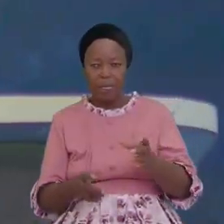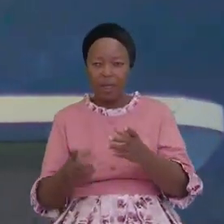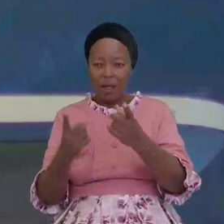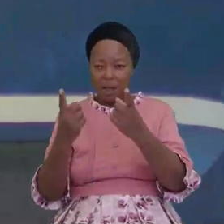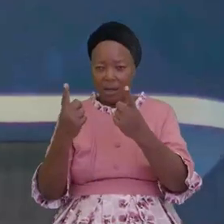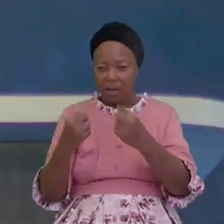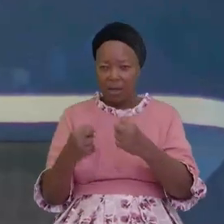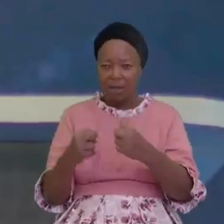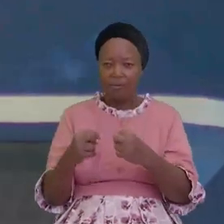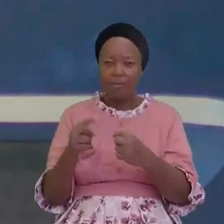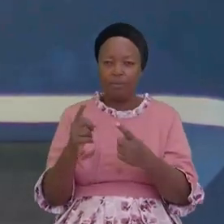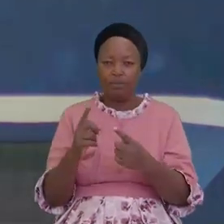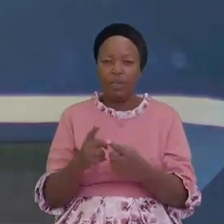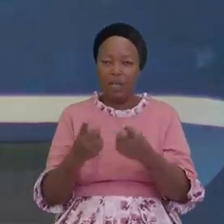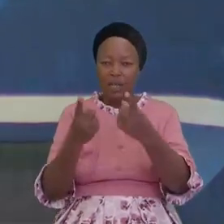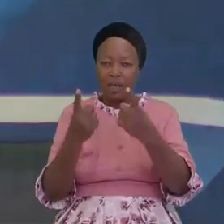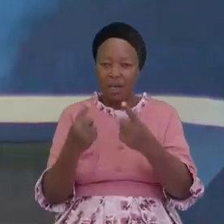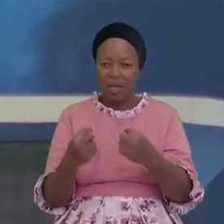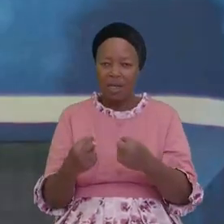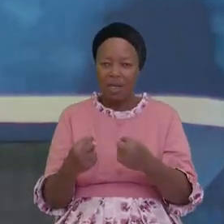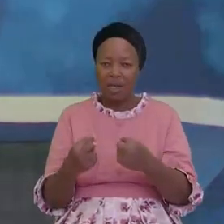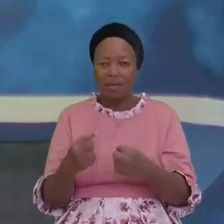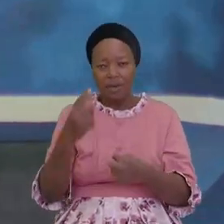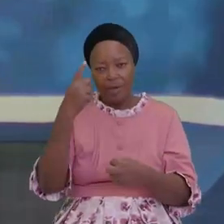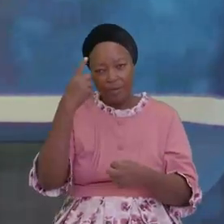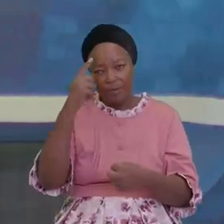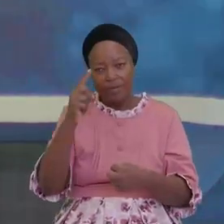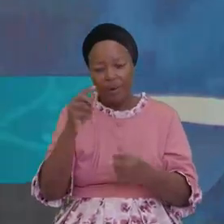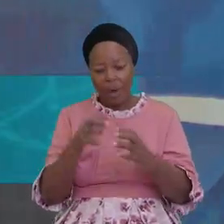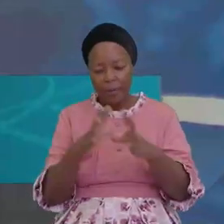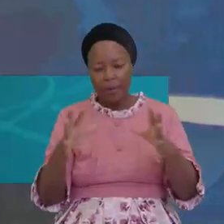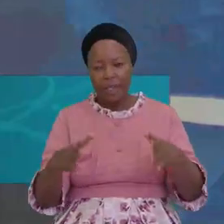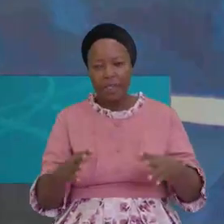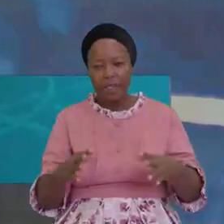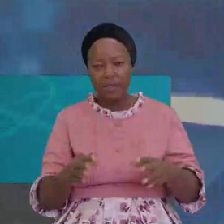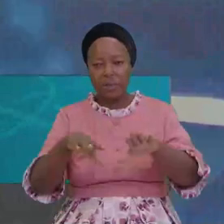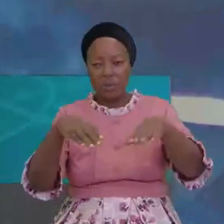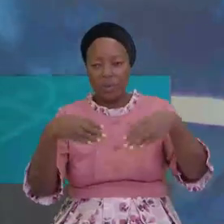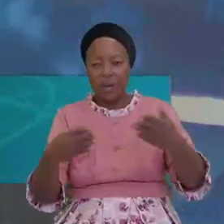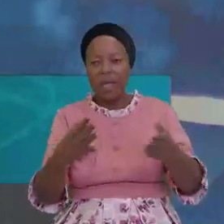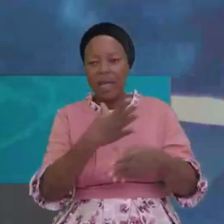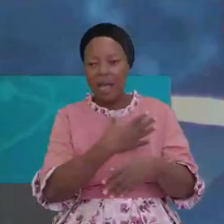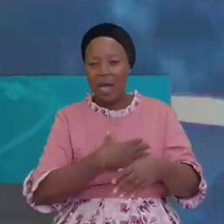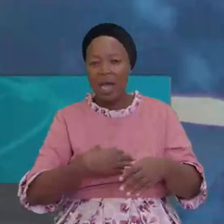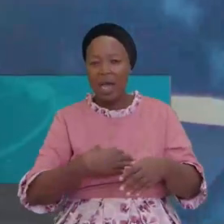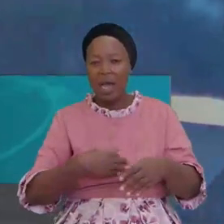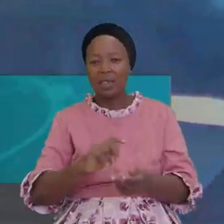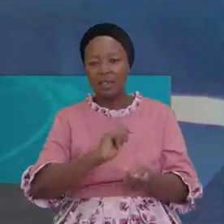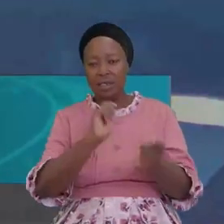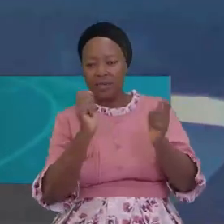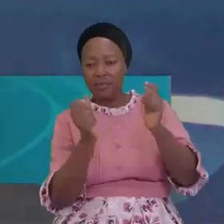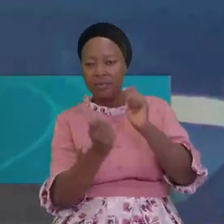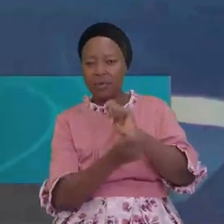C'est maintenant la troisième chose, venir pour la provision